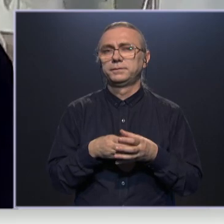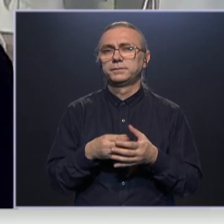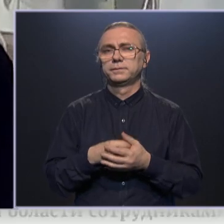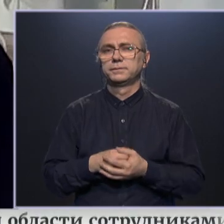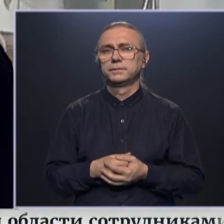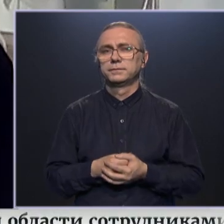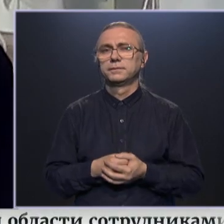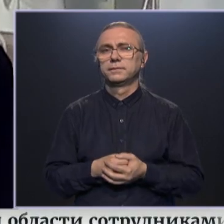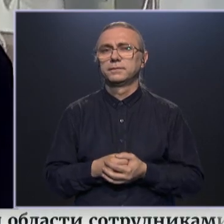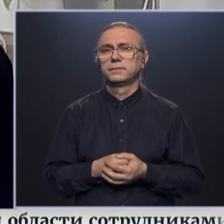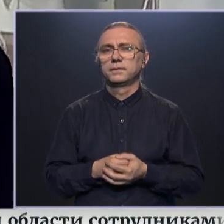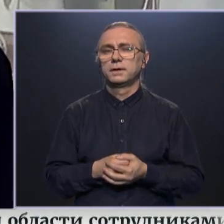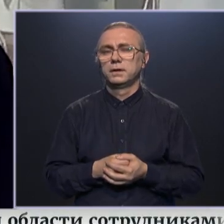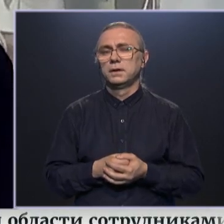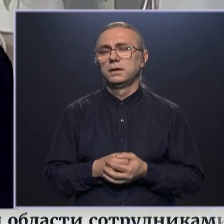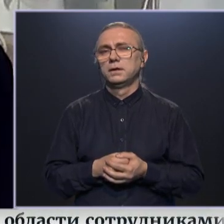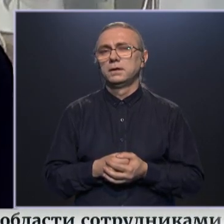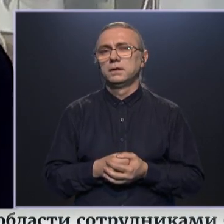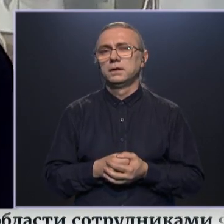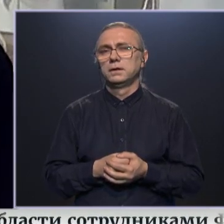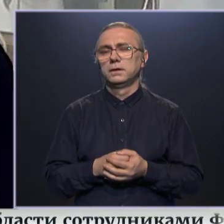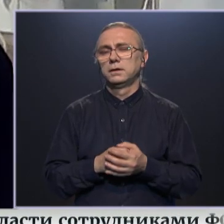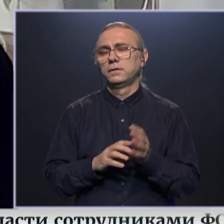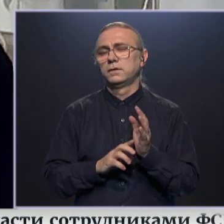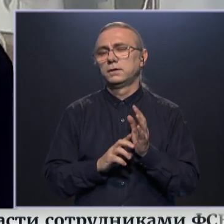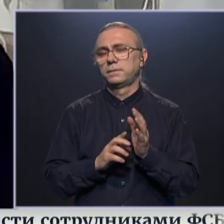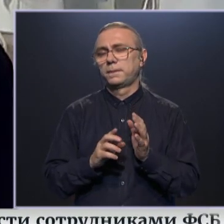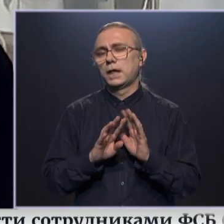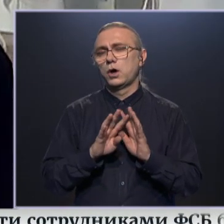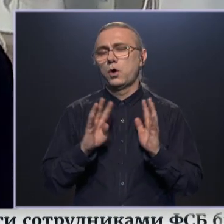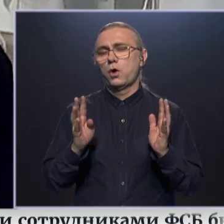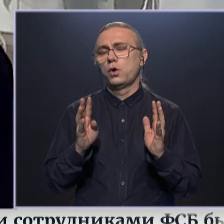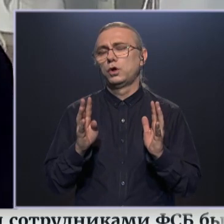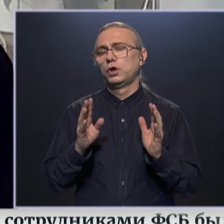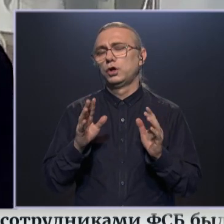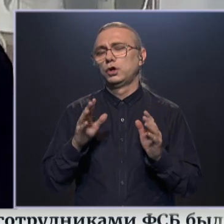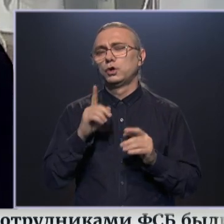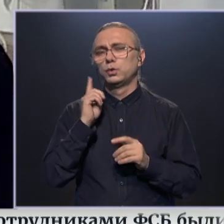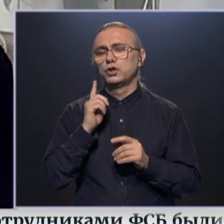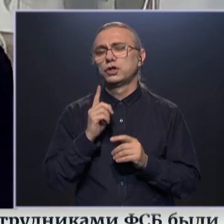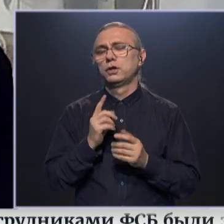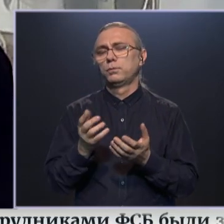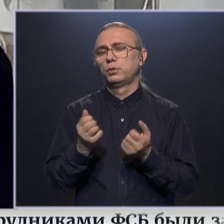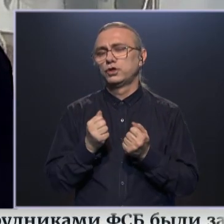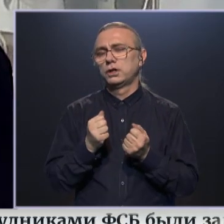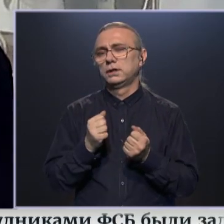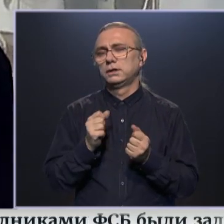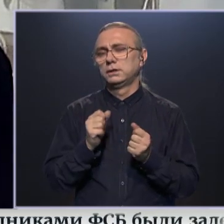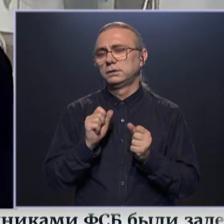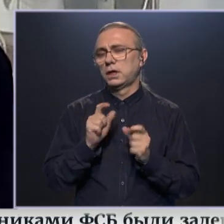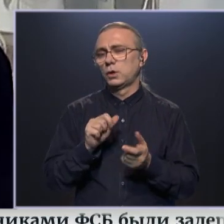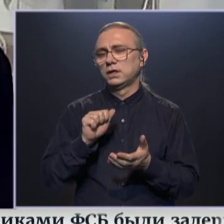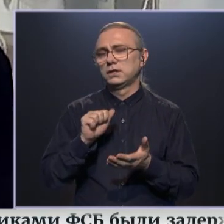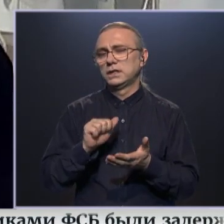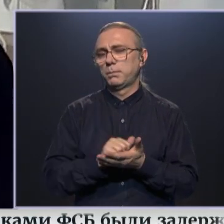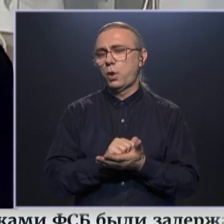коллективов Кирилла и Мефодия. Хор юноши получил диплом, золотой диплом, хор мальчиков и юноши